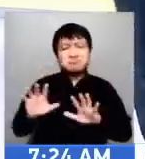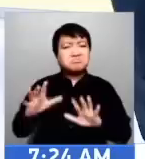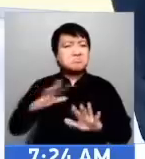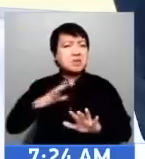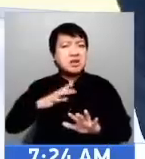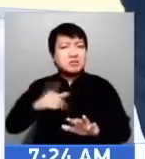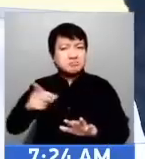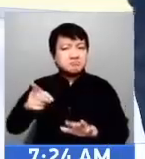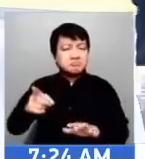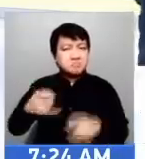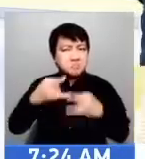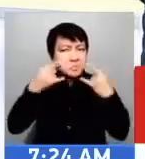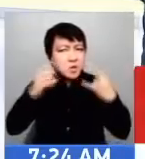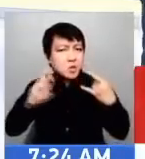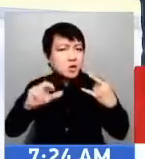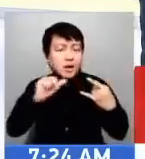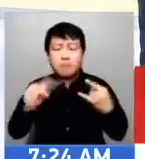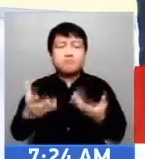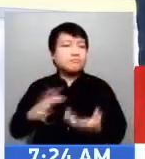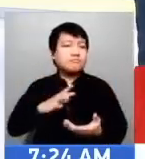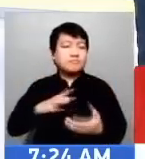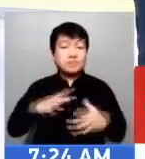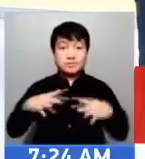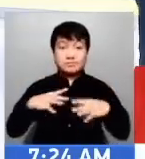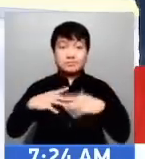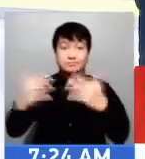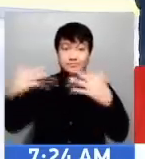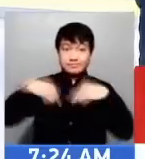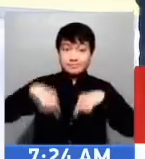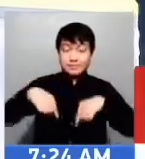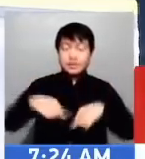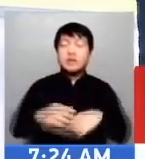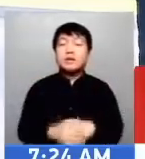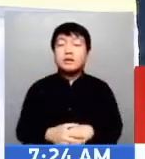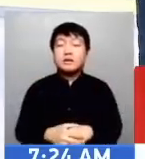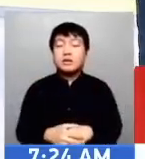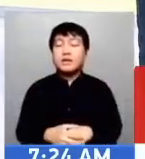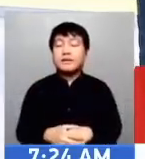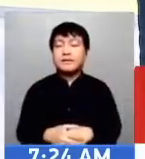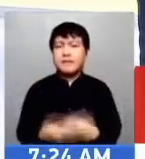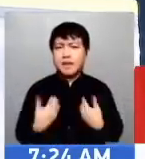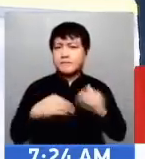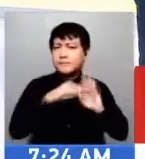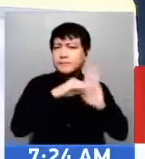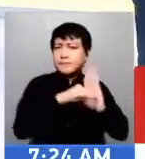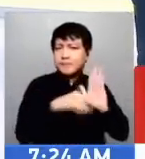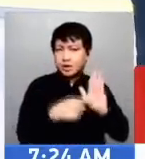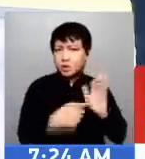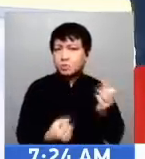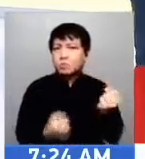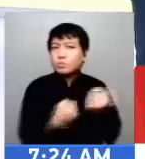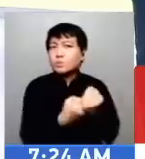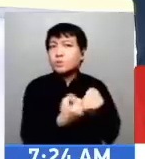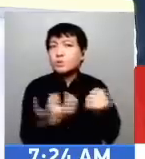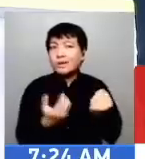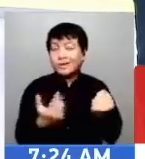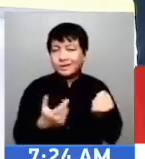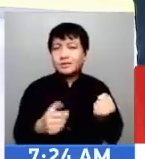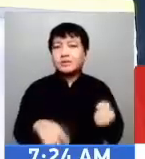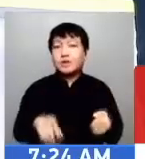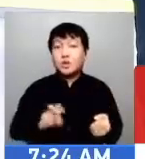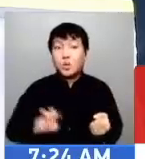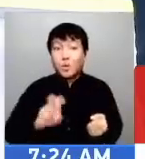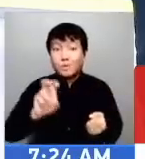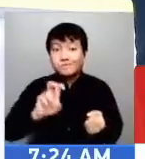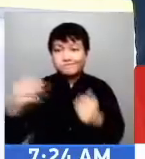bansa. Parte pa rin daw ito ng pagluluwag sa health and safety guidelines bilang suporta sa pagpapanumbalik ng sigla ng turismo sa buong